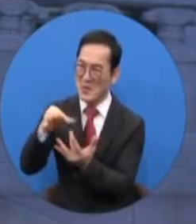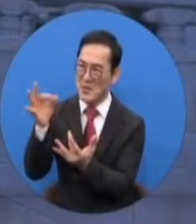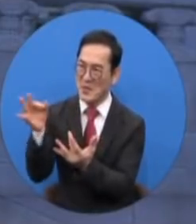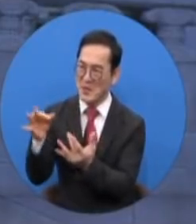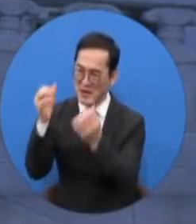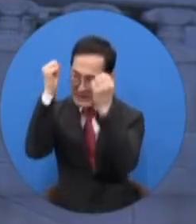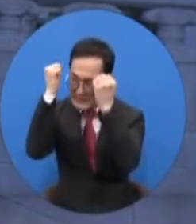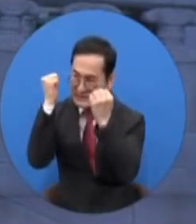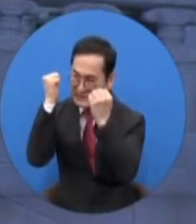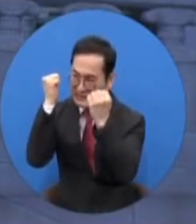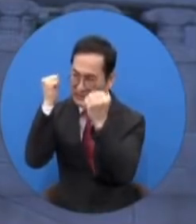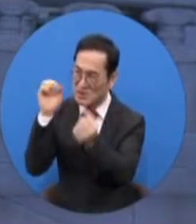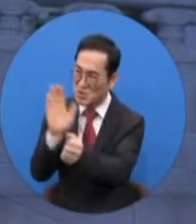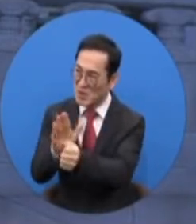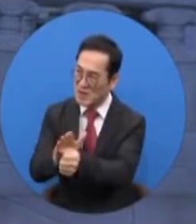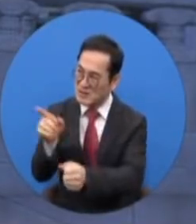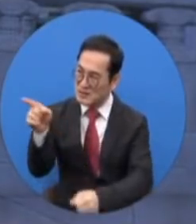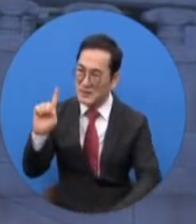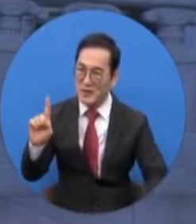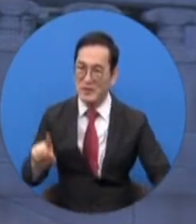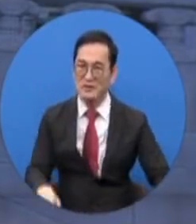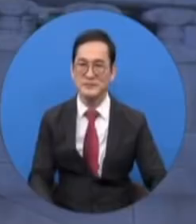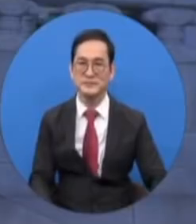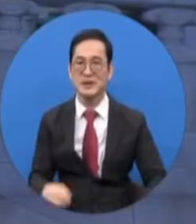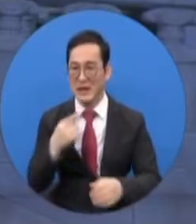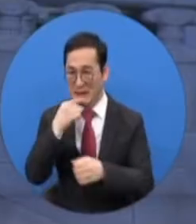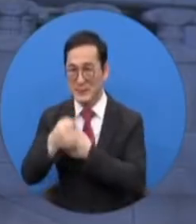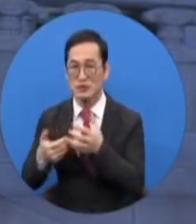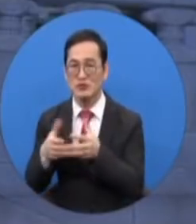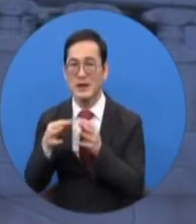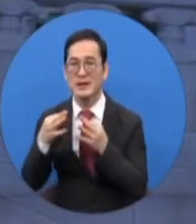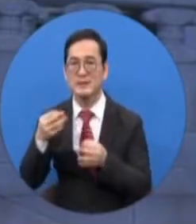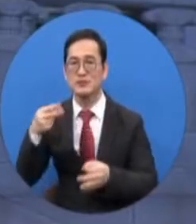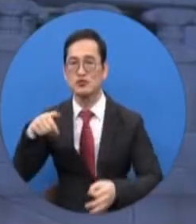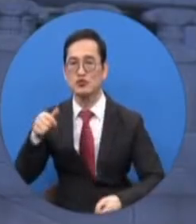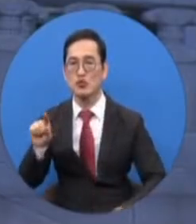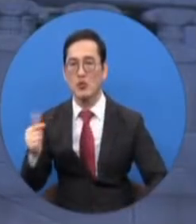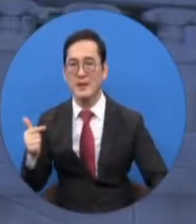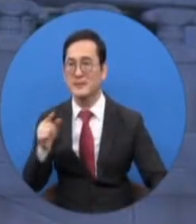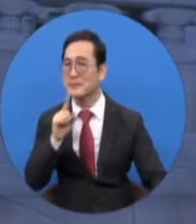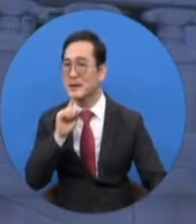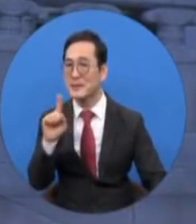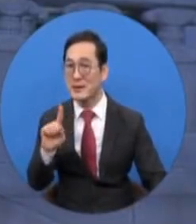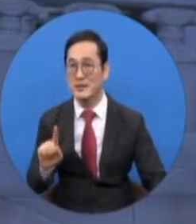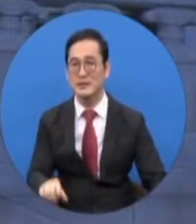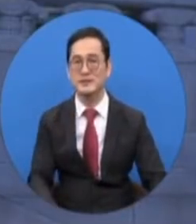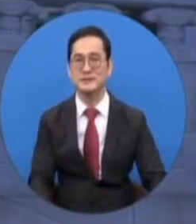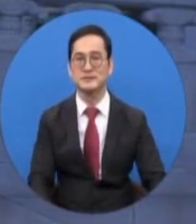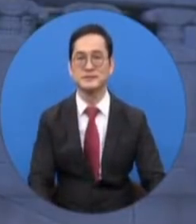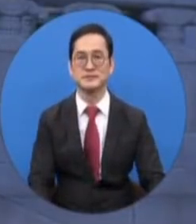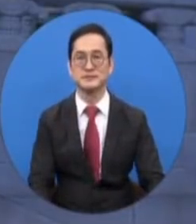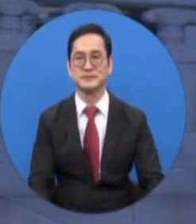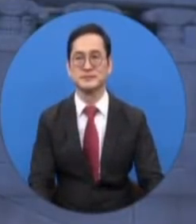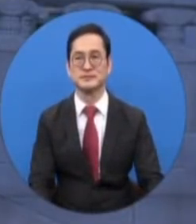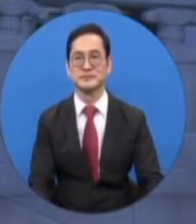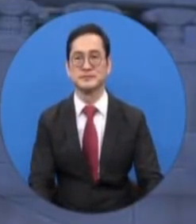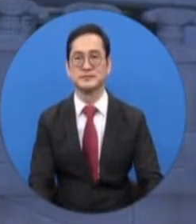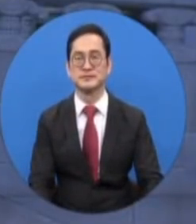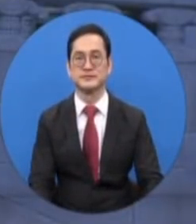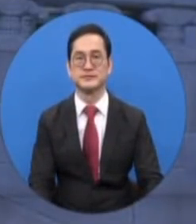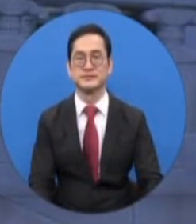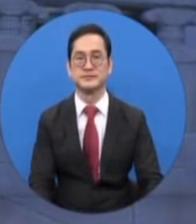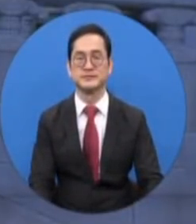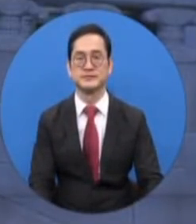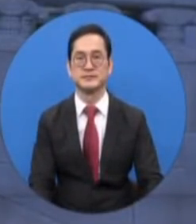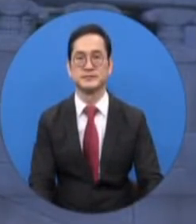김기현 원내대표의 의견이었습니다. 민주당의 김두관 의원의 반응을 들어보면 민주당도 굉장히 야당이 된 민주당도 격앙돼 있습니다.